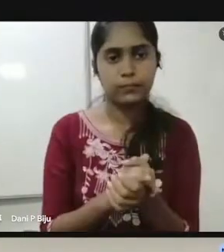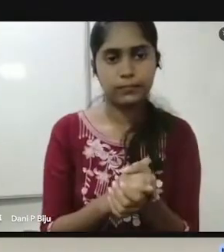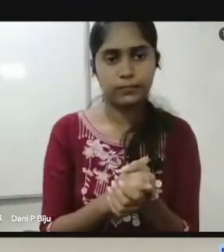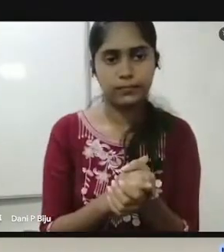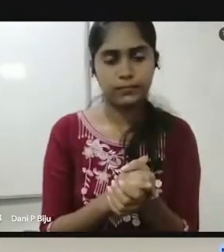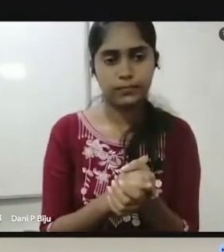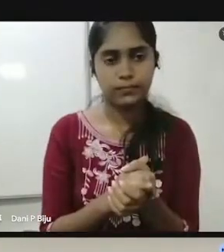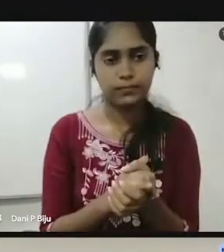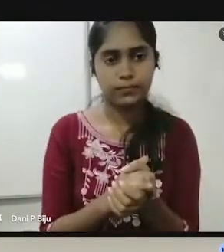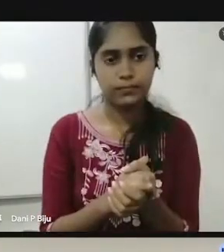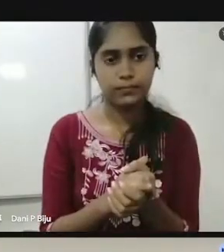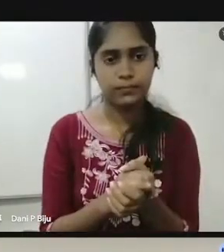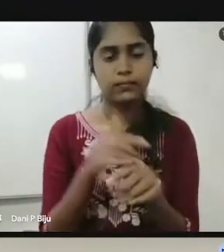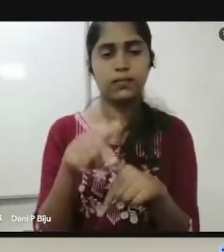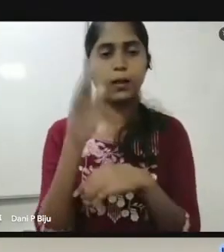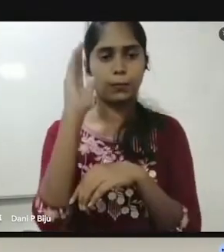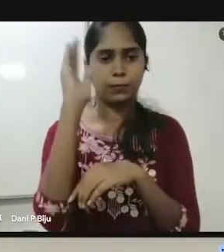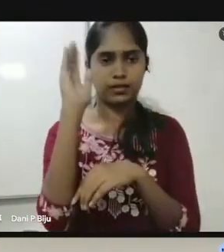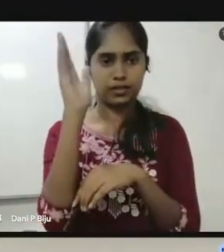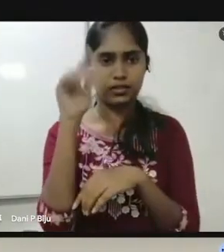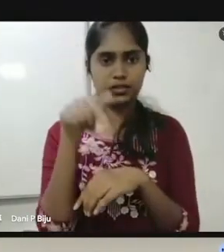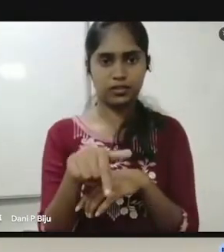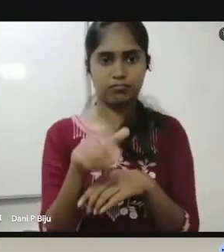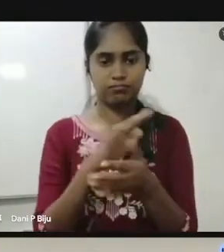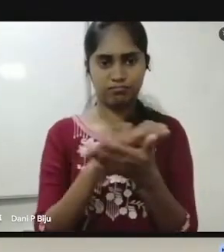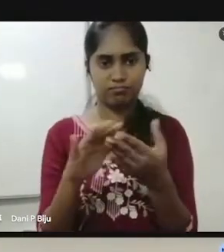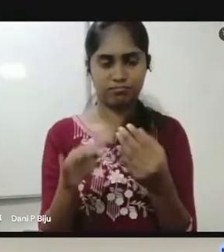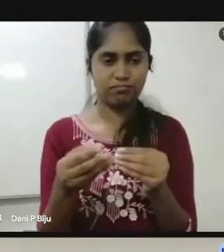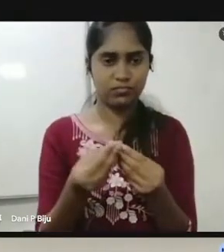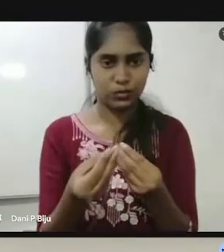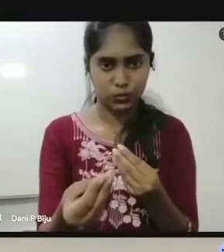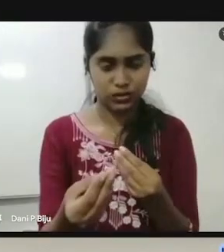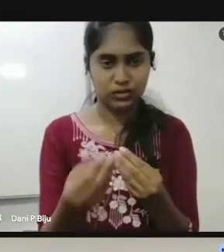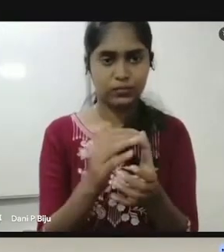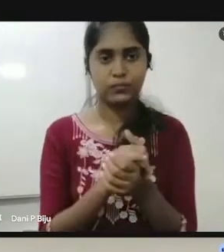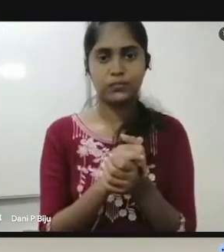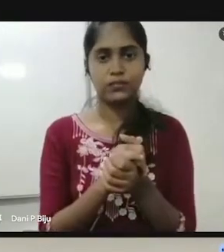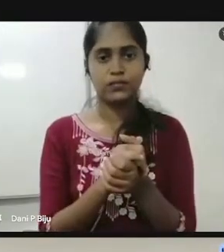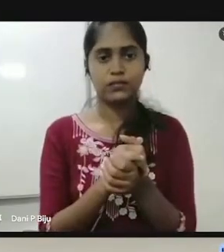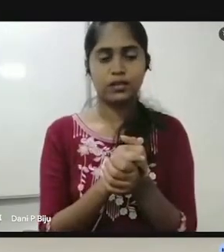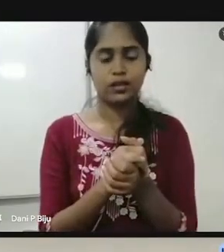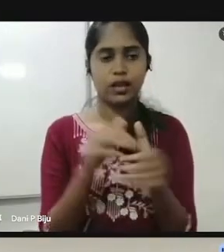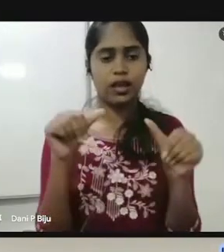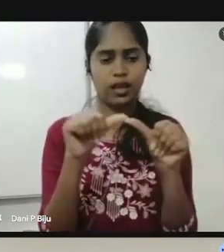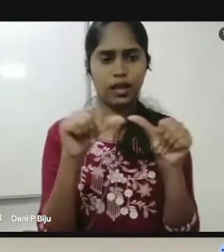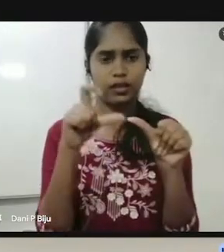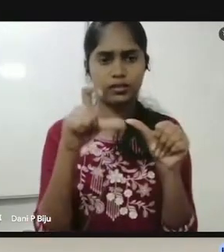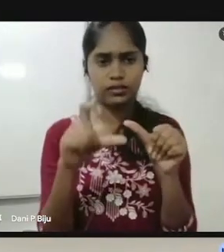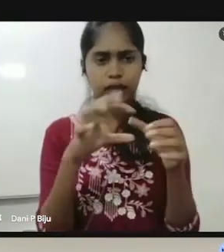ഇനി ഈ പ്രസന്റേഷന്റെ ഒരു ഏകദേശം ലാസ്റ്റ് ഘട്ടത്തിലേക്ക് നമ്മൾ കടക്കുകയാണ്. സാധാരണ ഇതിനെ പറ്റി അറിഞ്ഞു